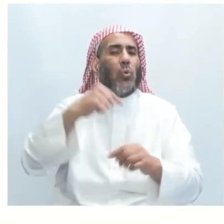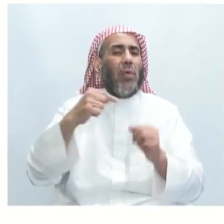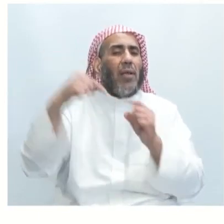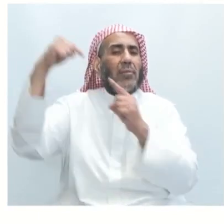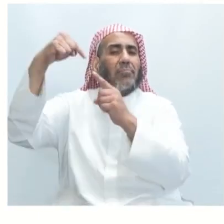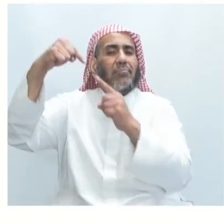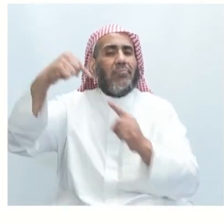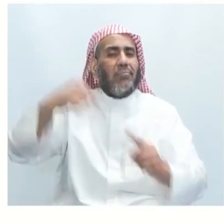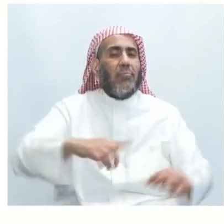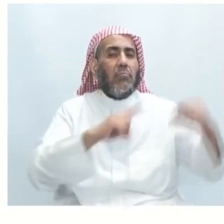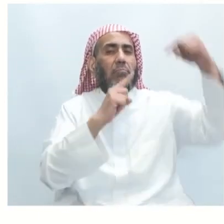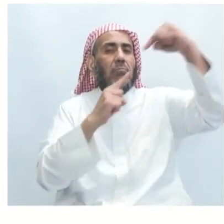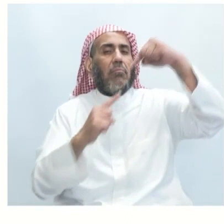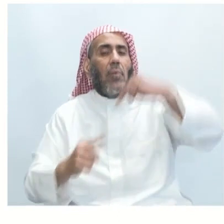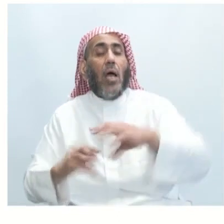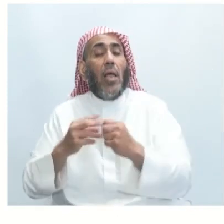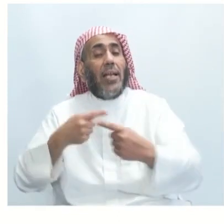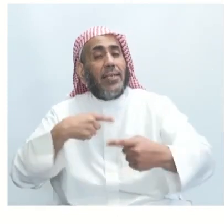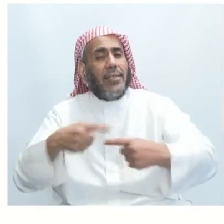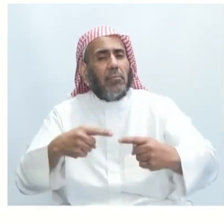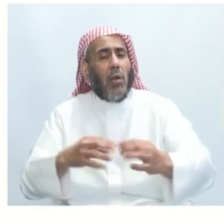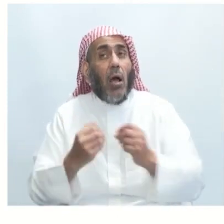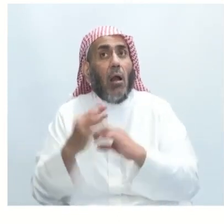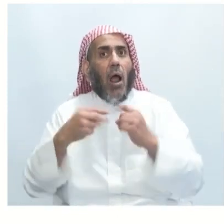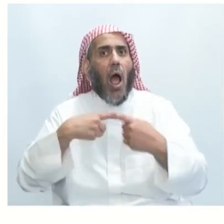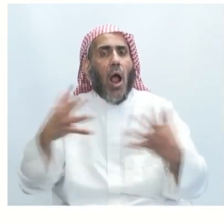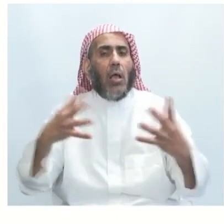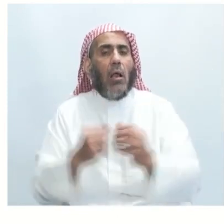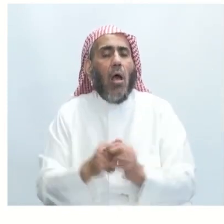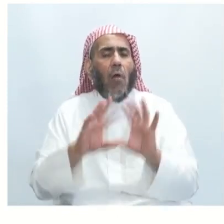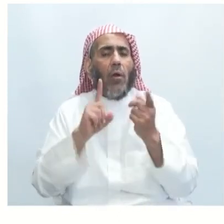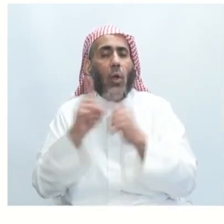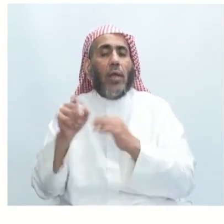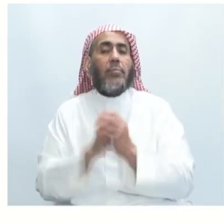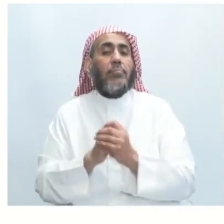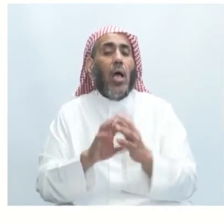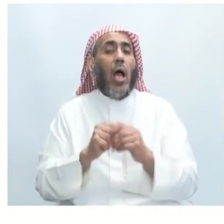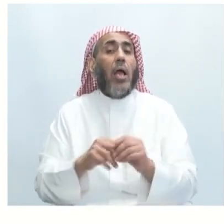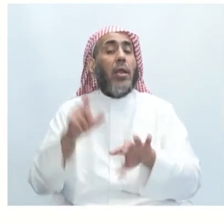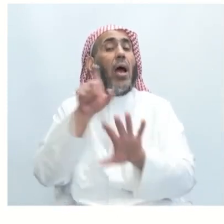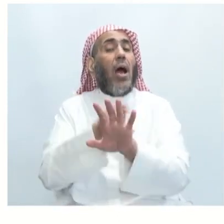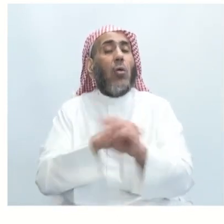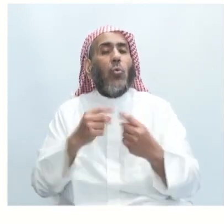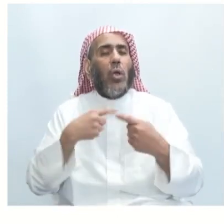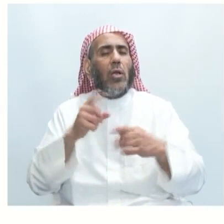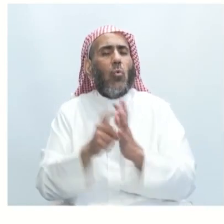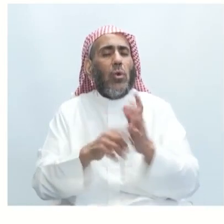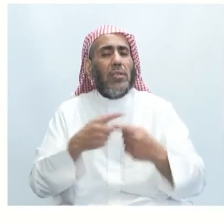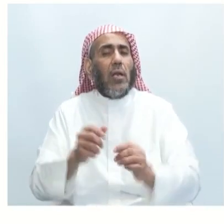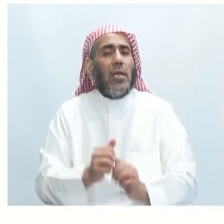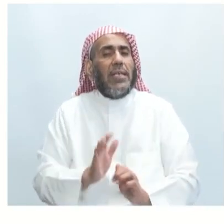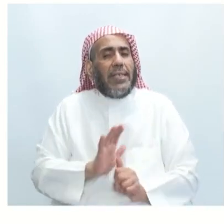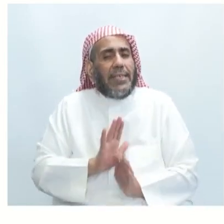فدائما الذي يثيرنا الاستمرار اكثر احسنتم فلو لاحظنا ان ان قانون الاستمرار يدفعنا